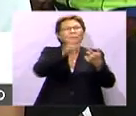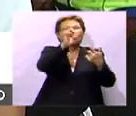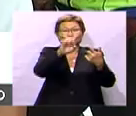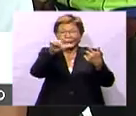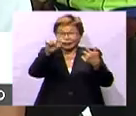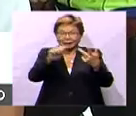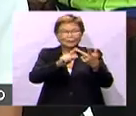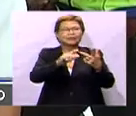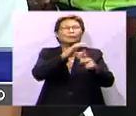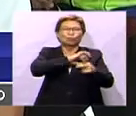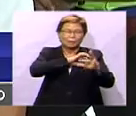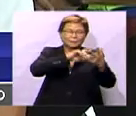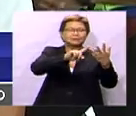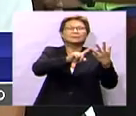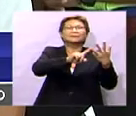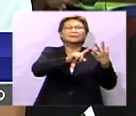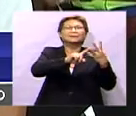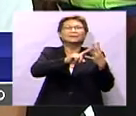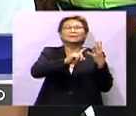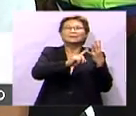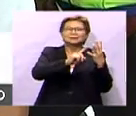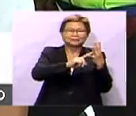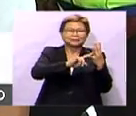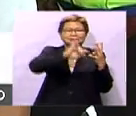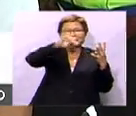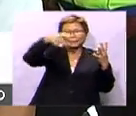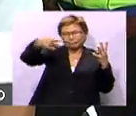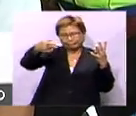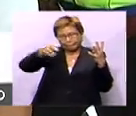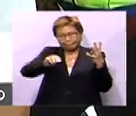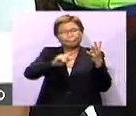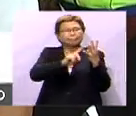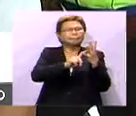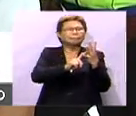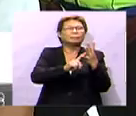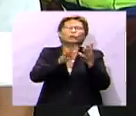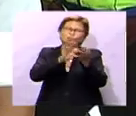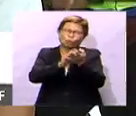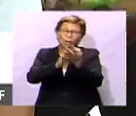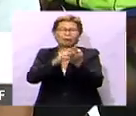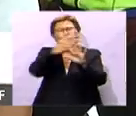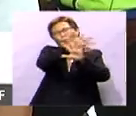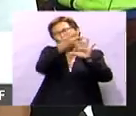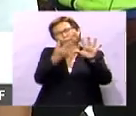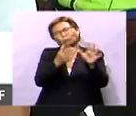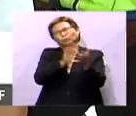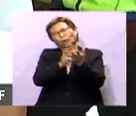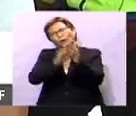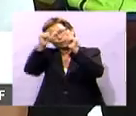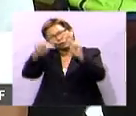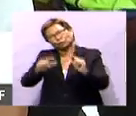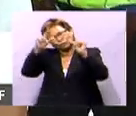Rela, pihak polis, pihak-pihak Jepun, pihak-pihak sekolah ni lah. Sekolah cikgu-cikgu